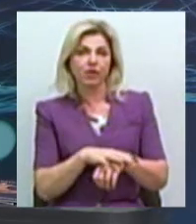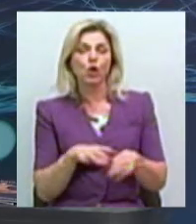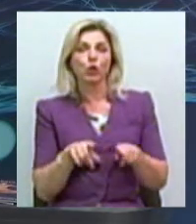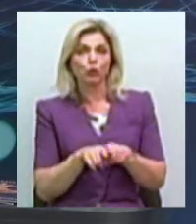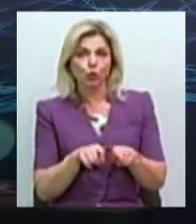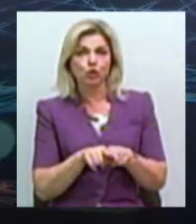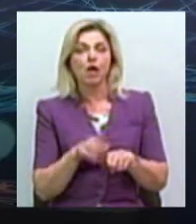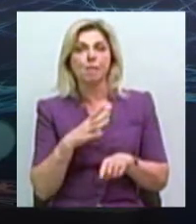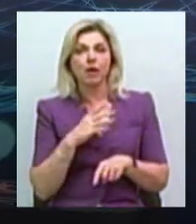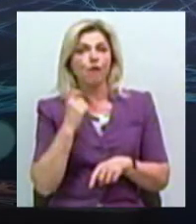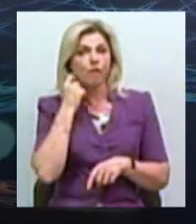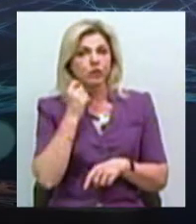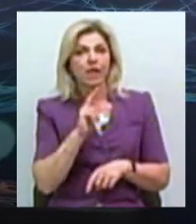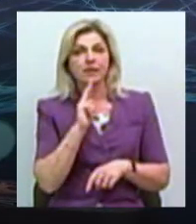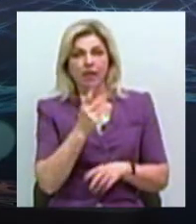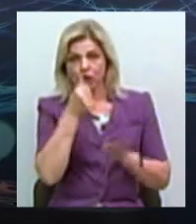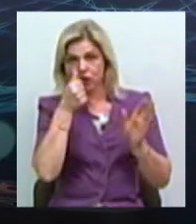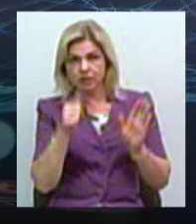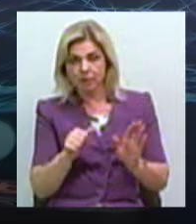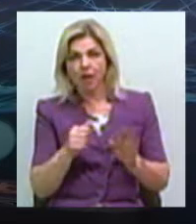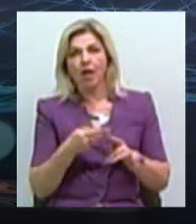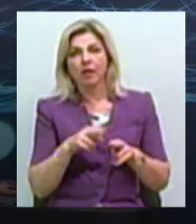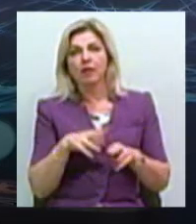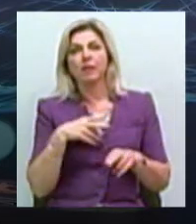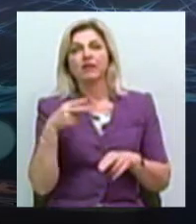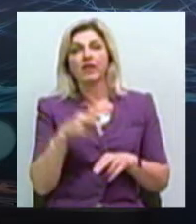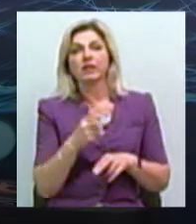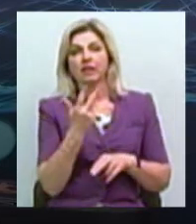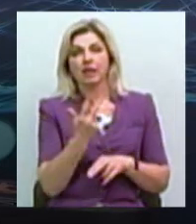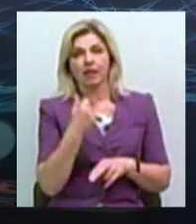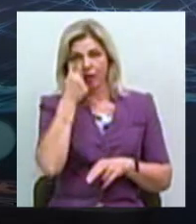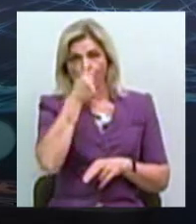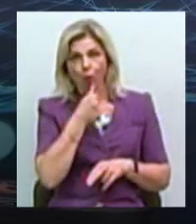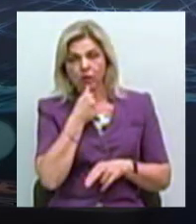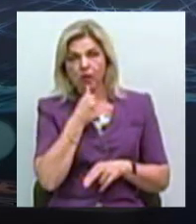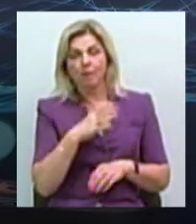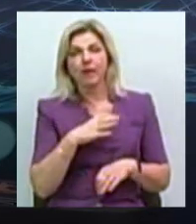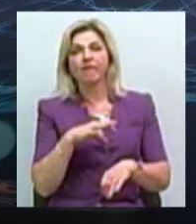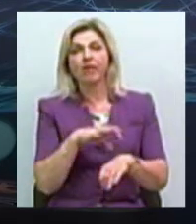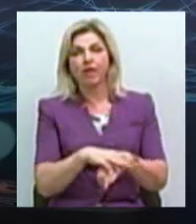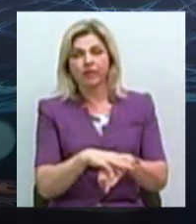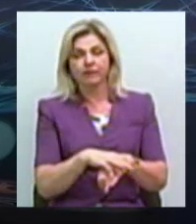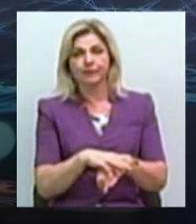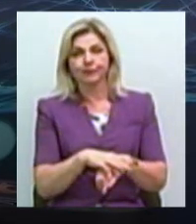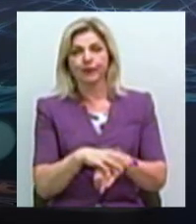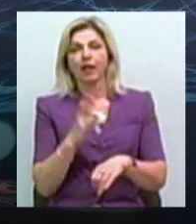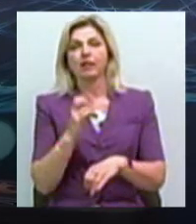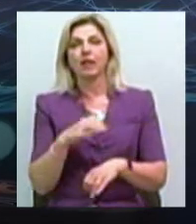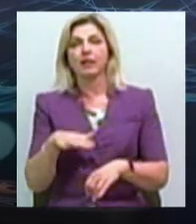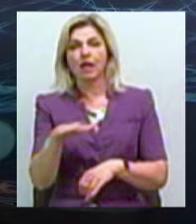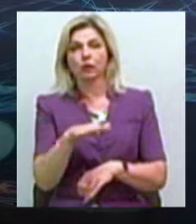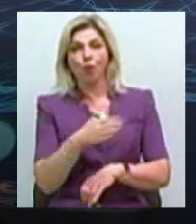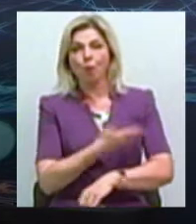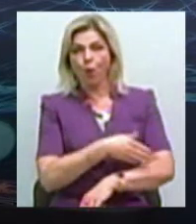возрасте 3,5 лет, это был 2003 год, и он был выявлен. Ну, он был выявлен на территории